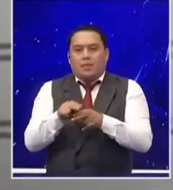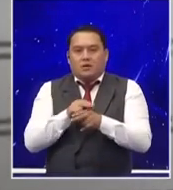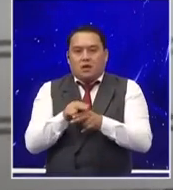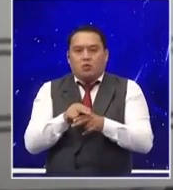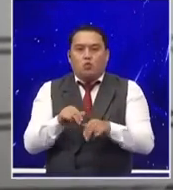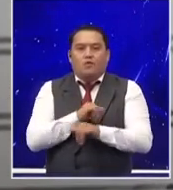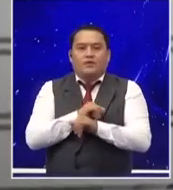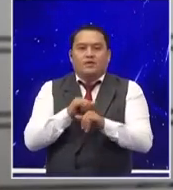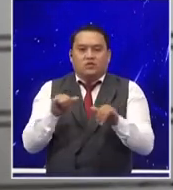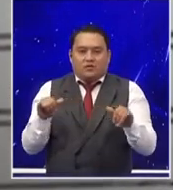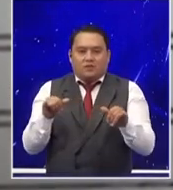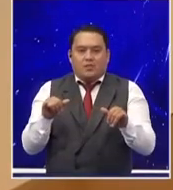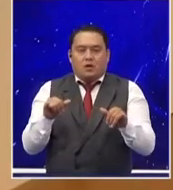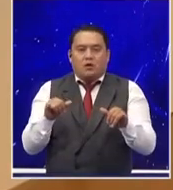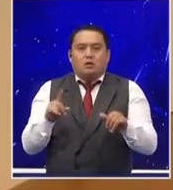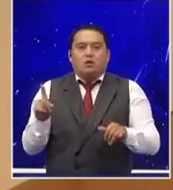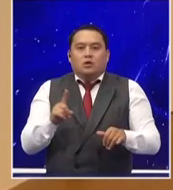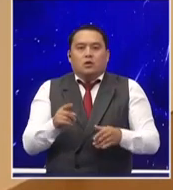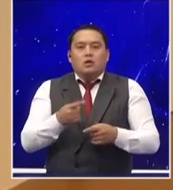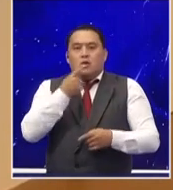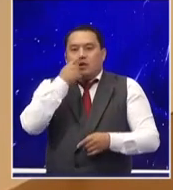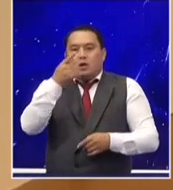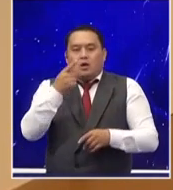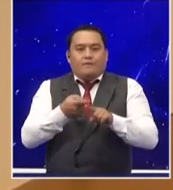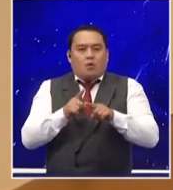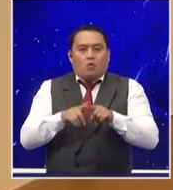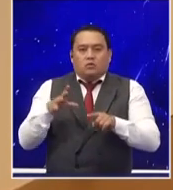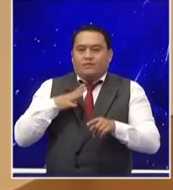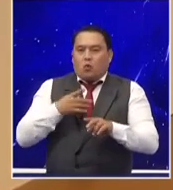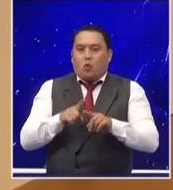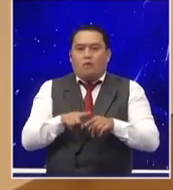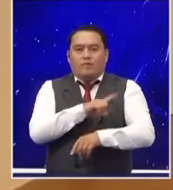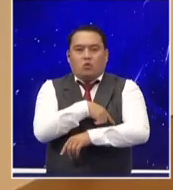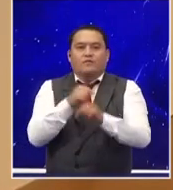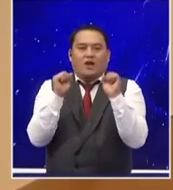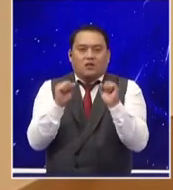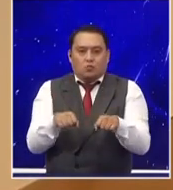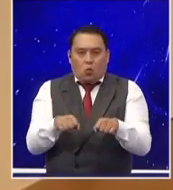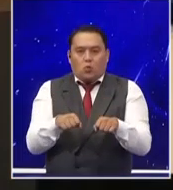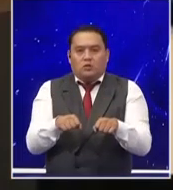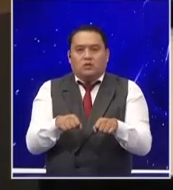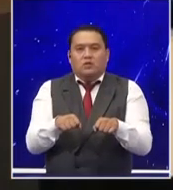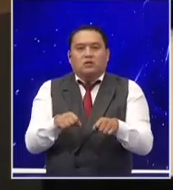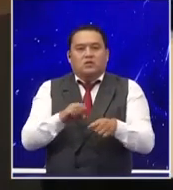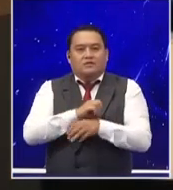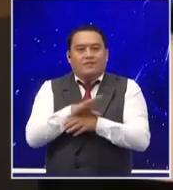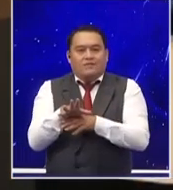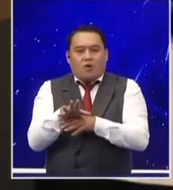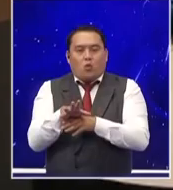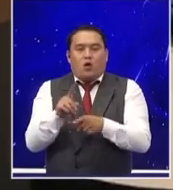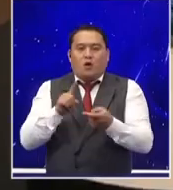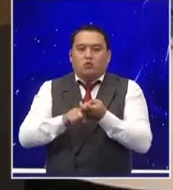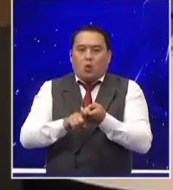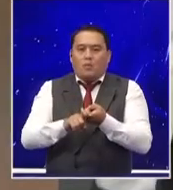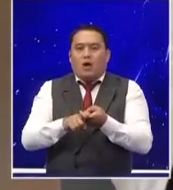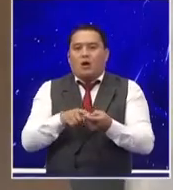постепенно растет но все еще очень далеко от весенних показателей так что у врачей есть возможность не отменять не связанные с коронавирусом